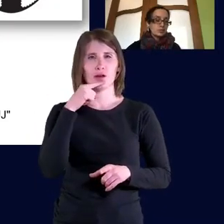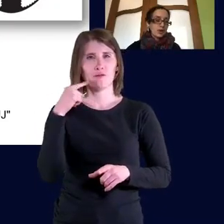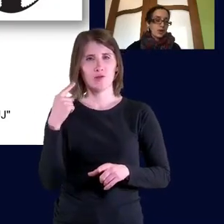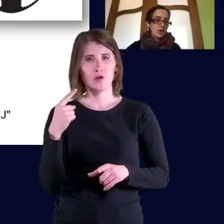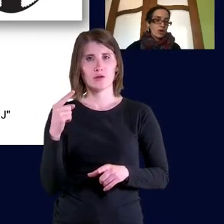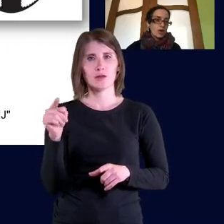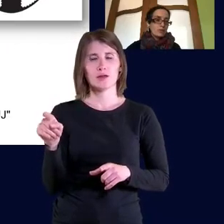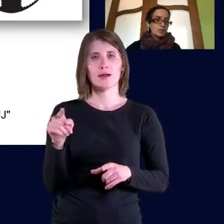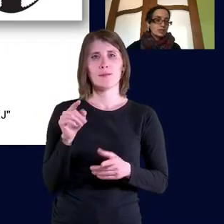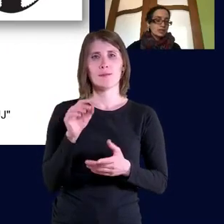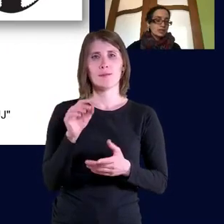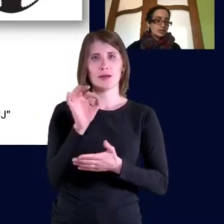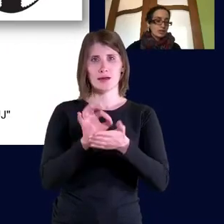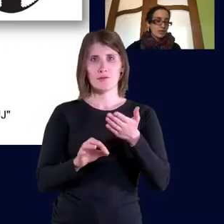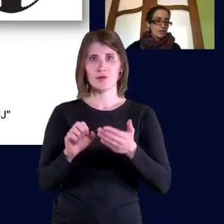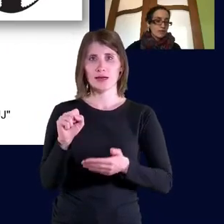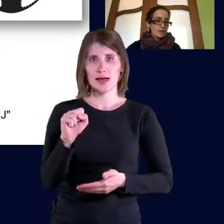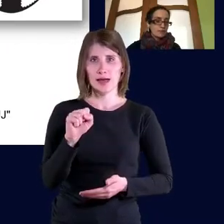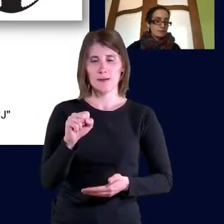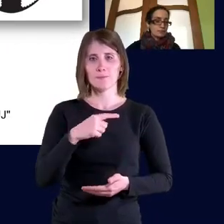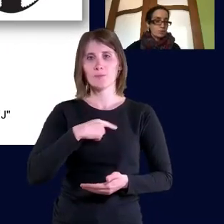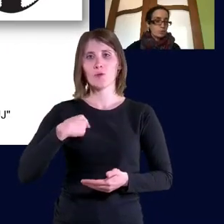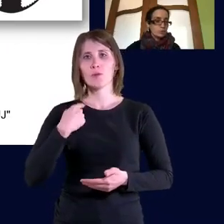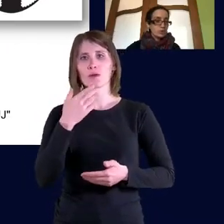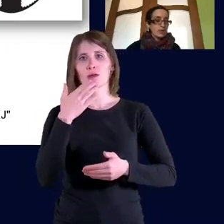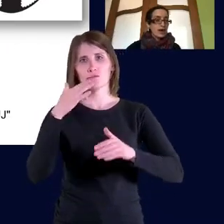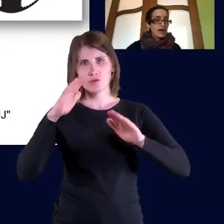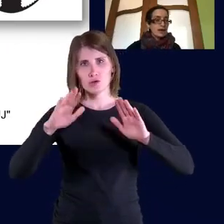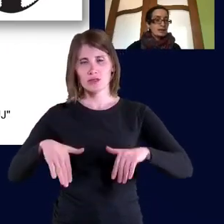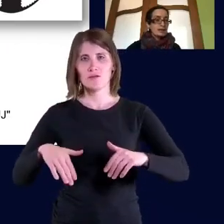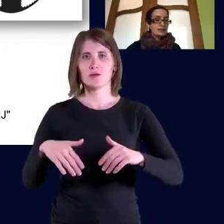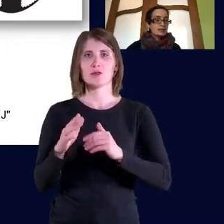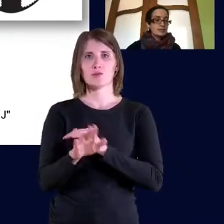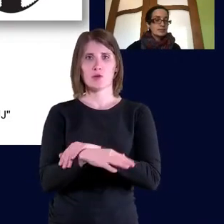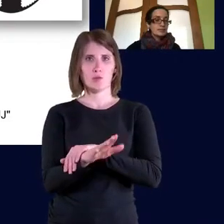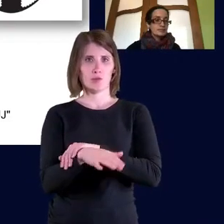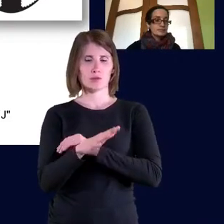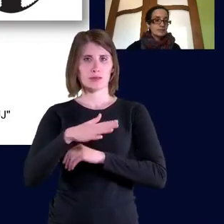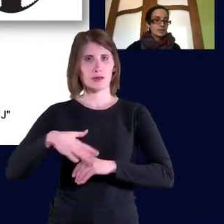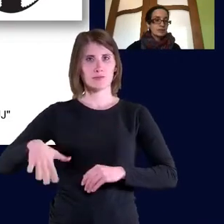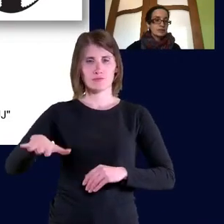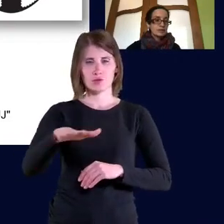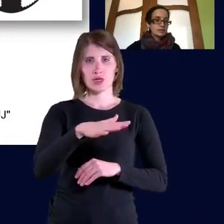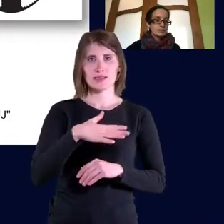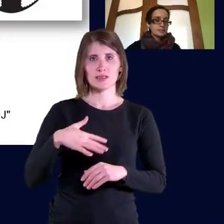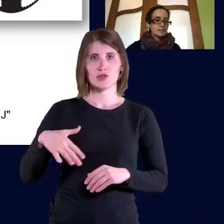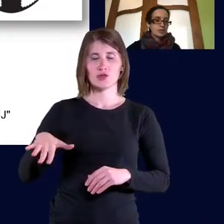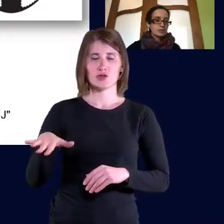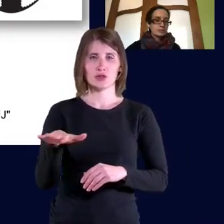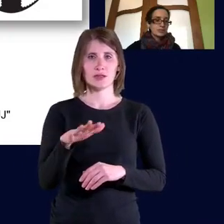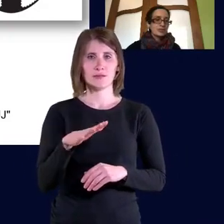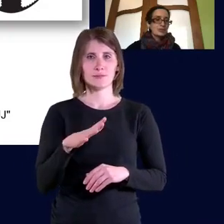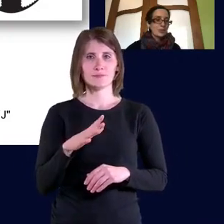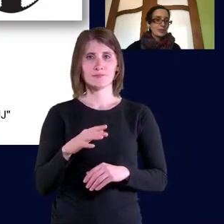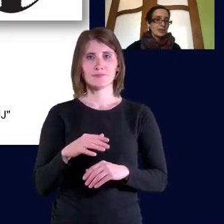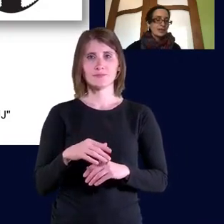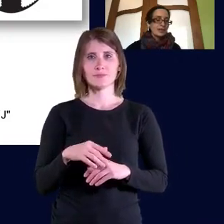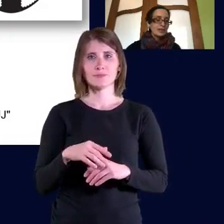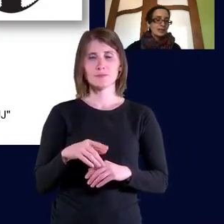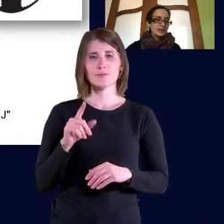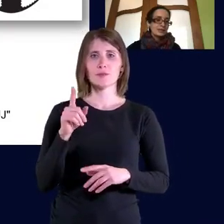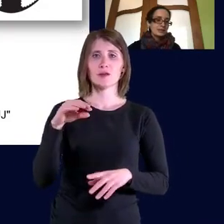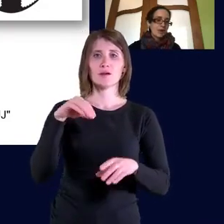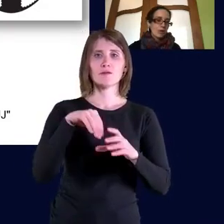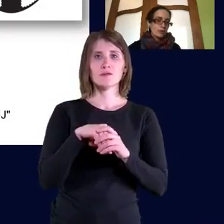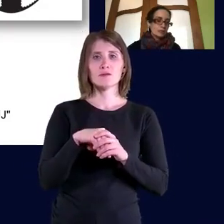zostawiliśmy jako przestrzeń taką pustą ale z z linią